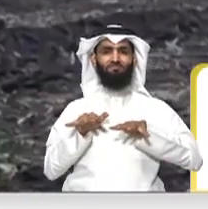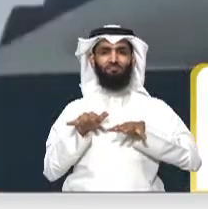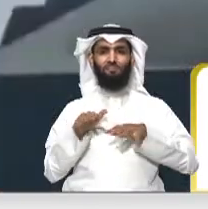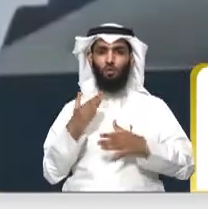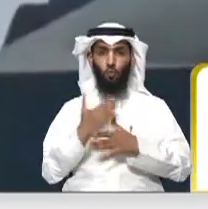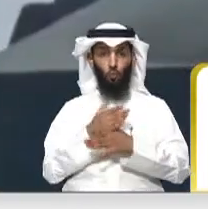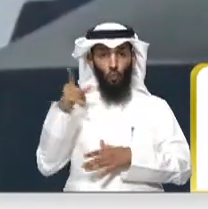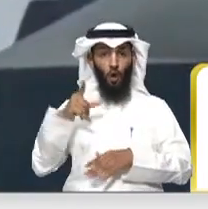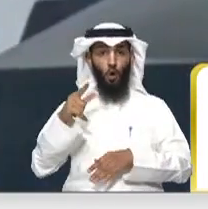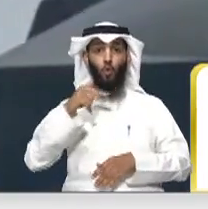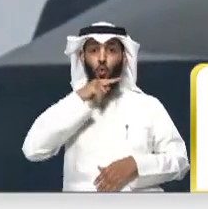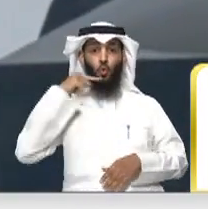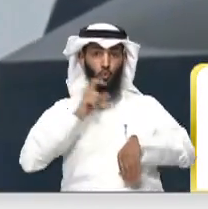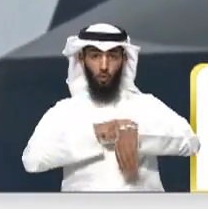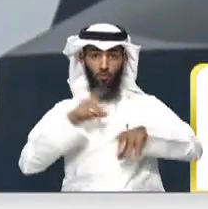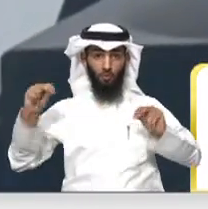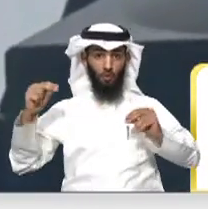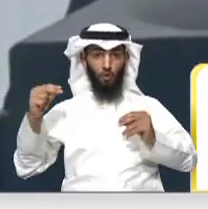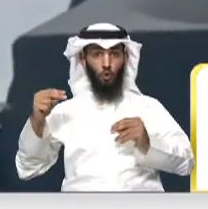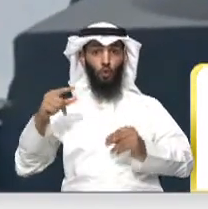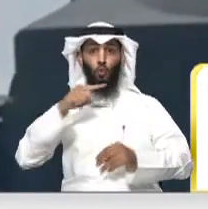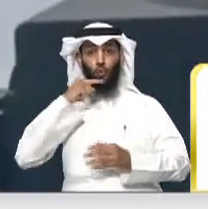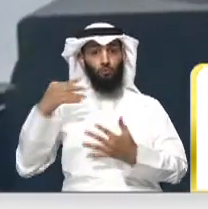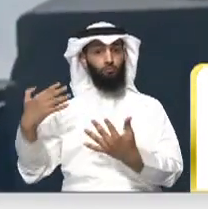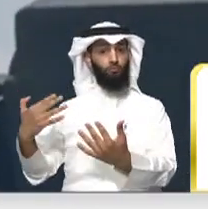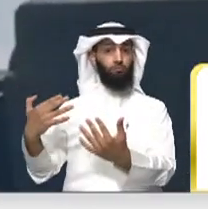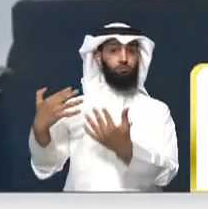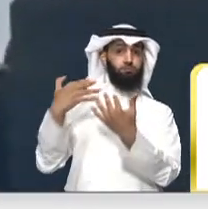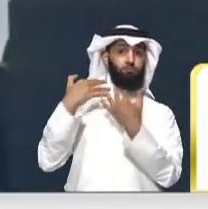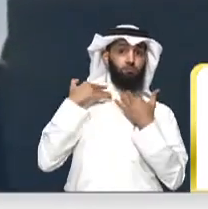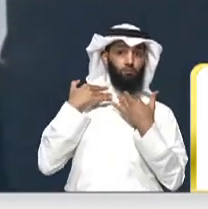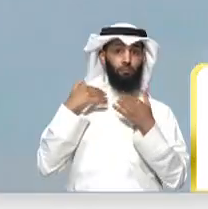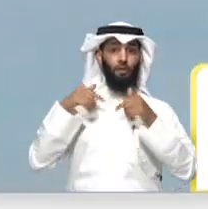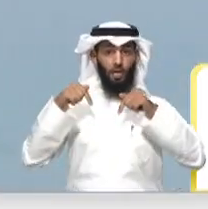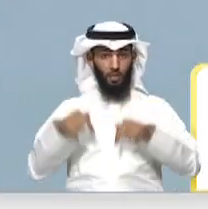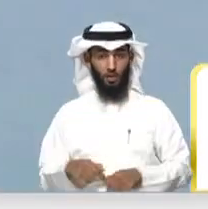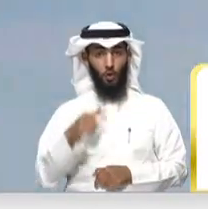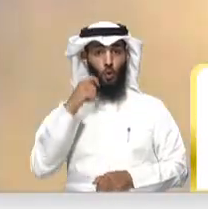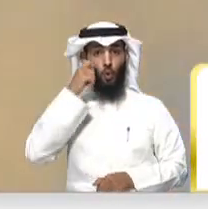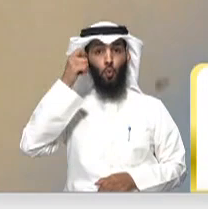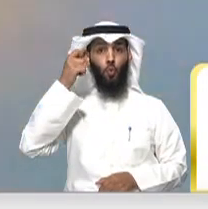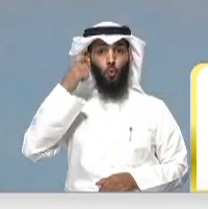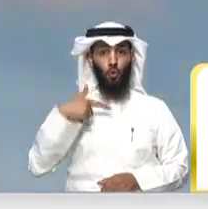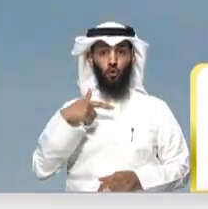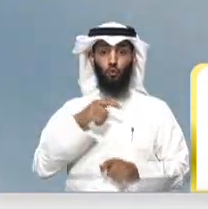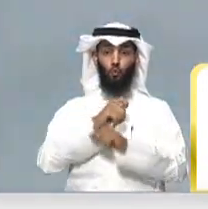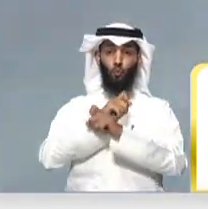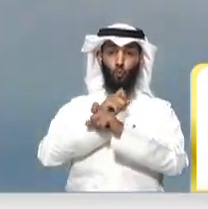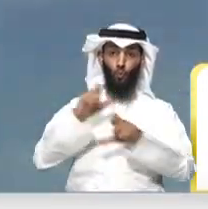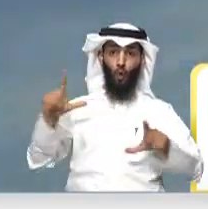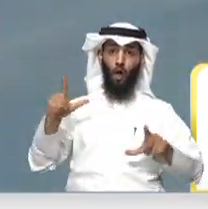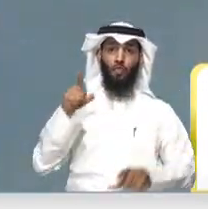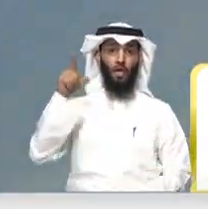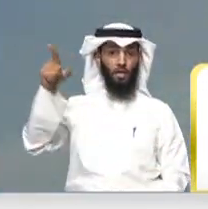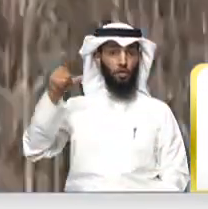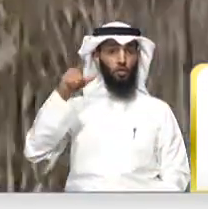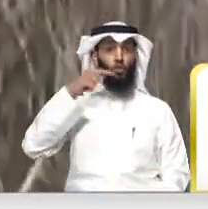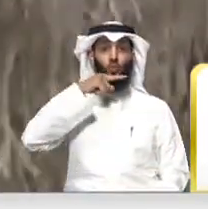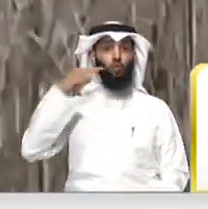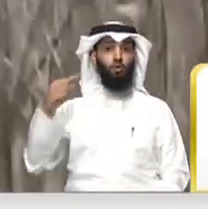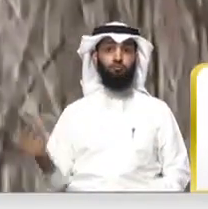الروسي وحول الاوضاع في الشمال اشار قائد الجيش الاوكراني الى وجود مؤشرات على هجوم روسي قريب في خاركييف